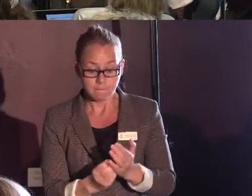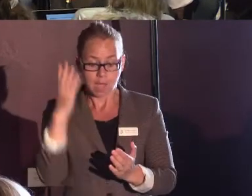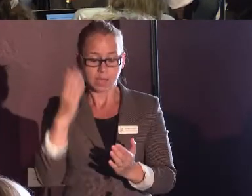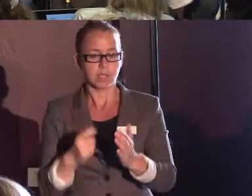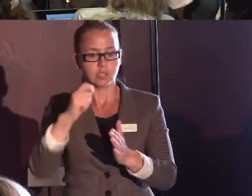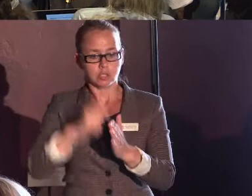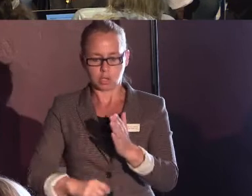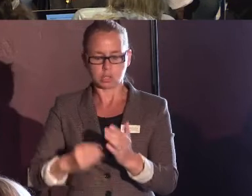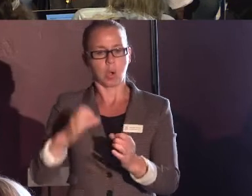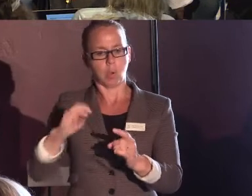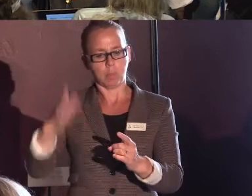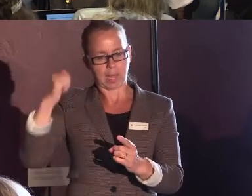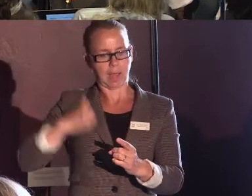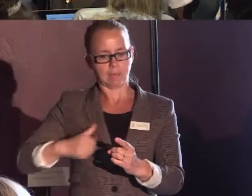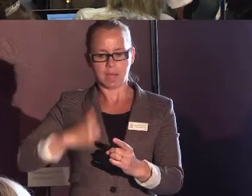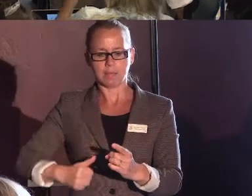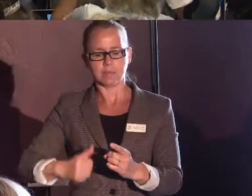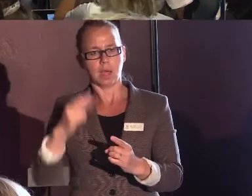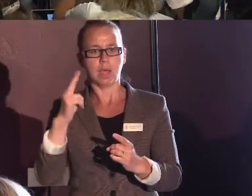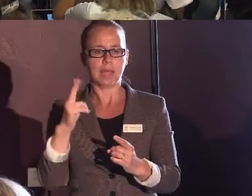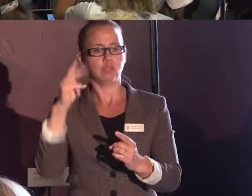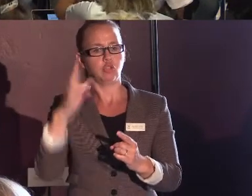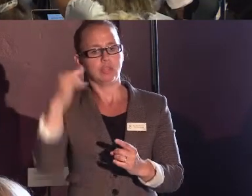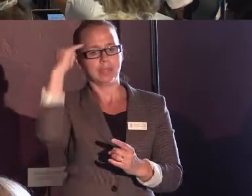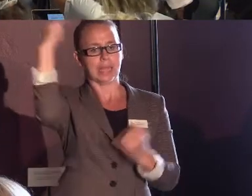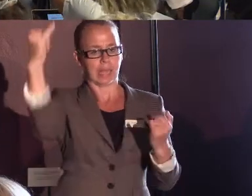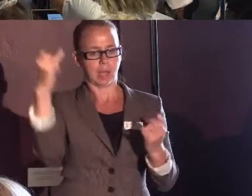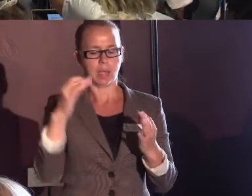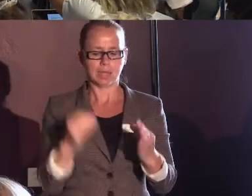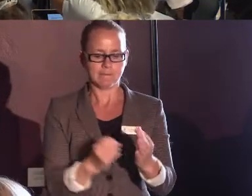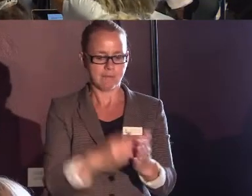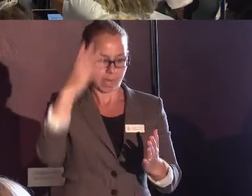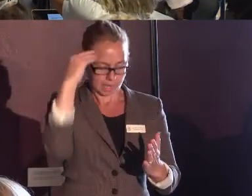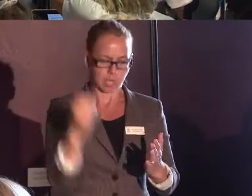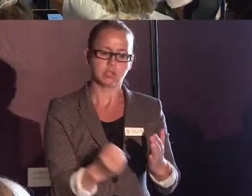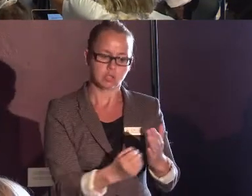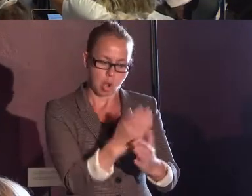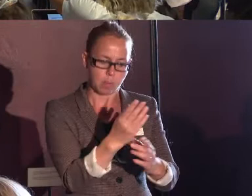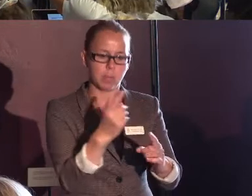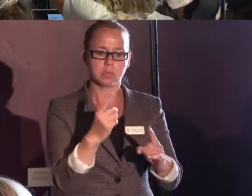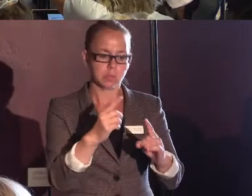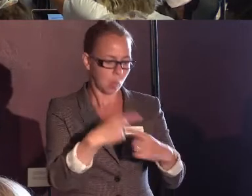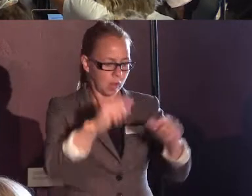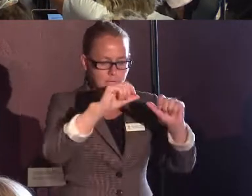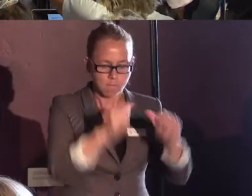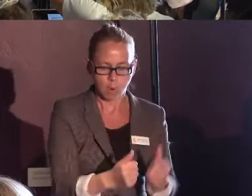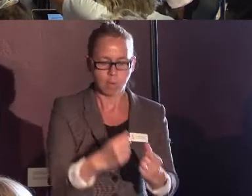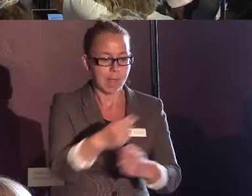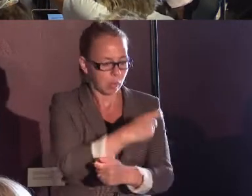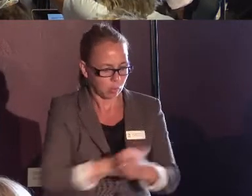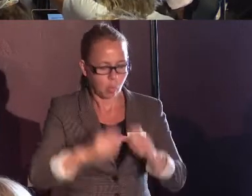i nyttiggörandet och tillämpningen av en idé. Värdet som skapas kan ta många former,